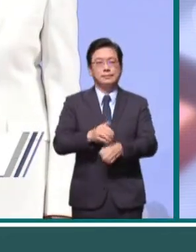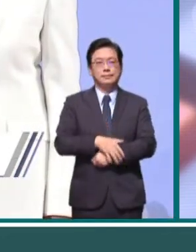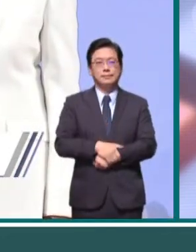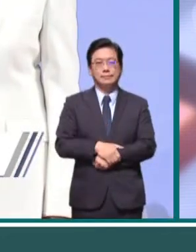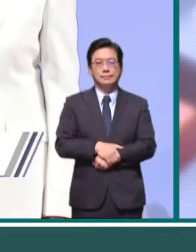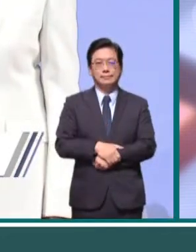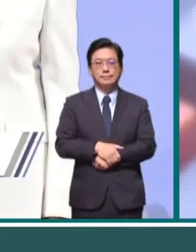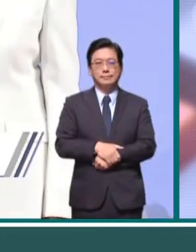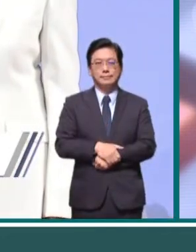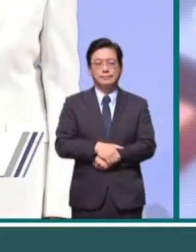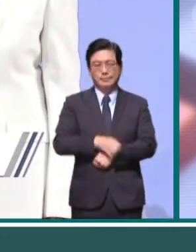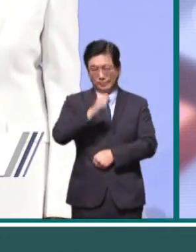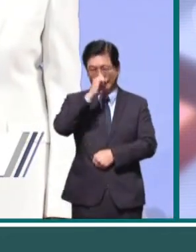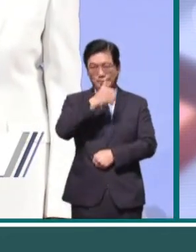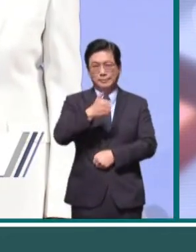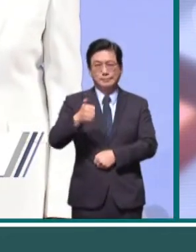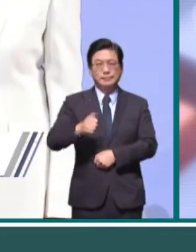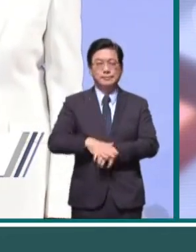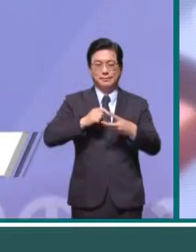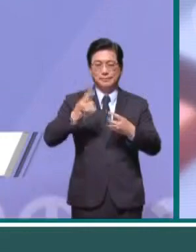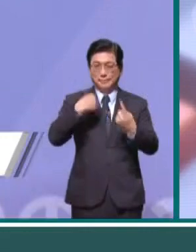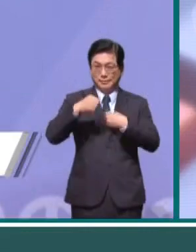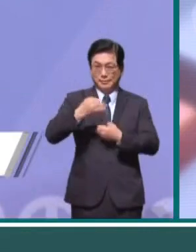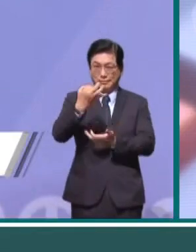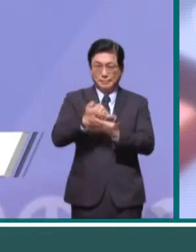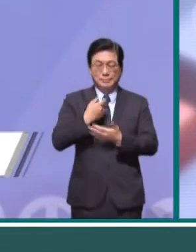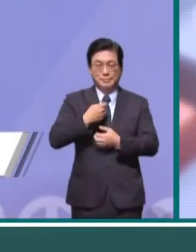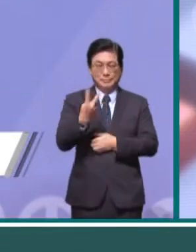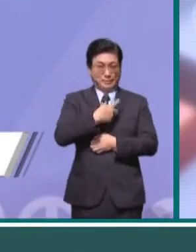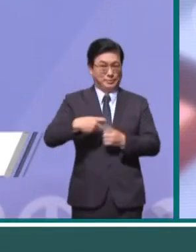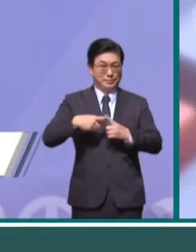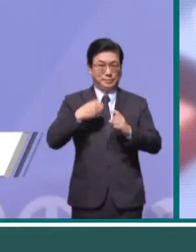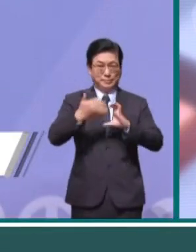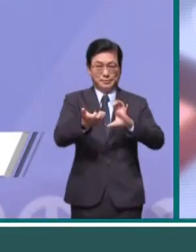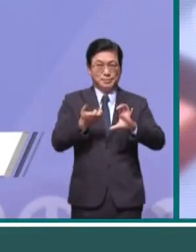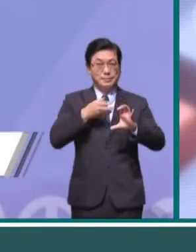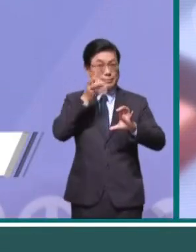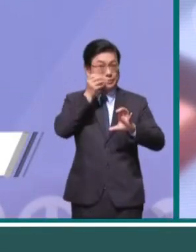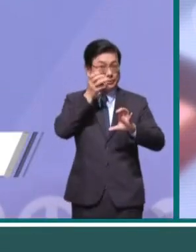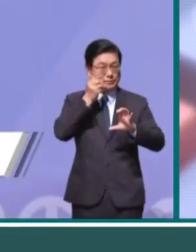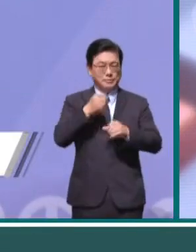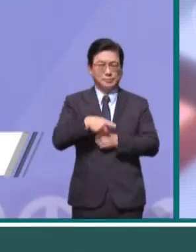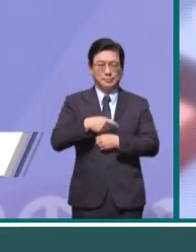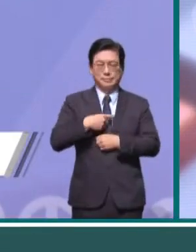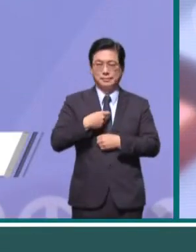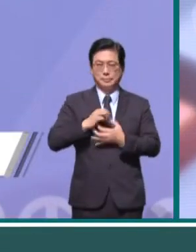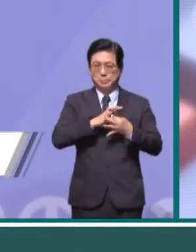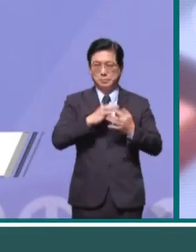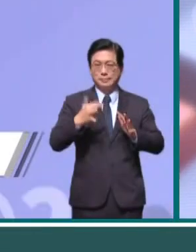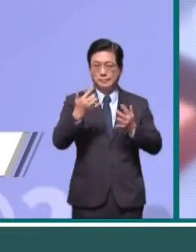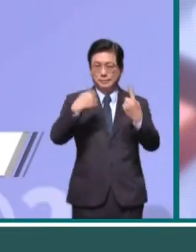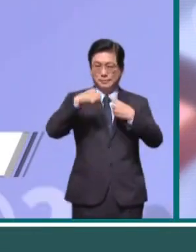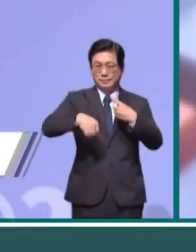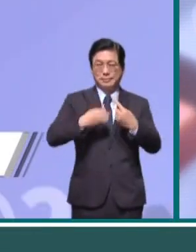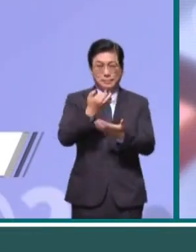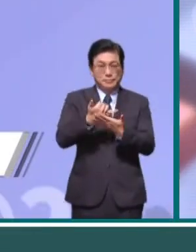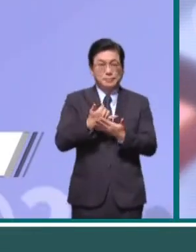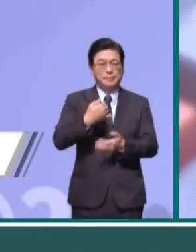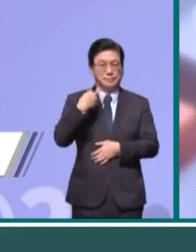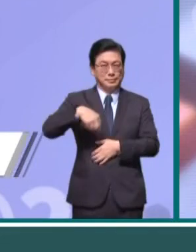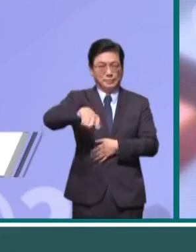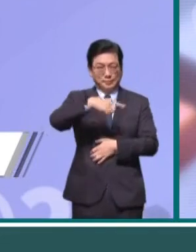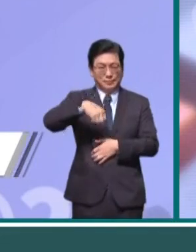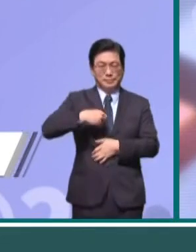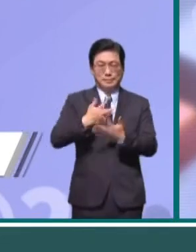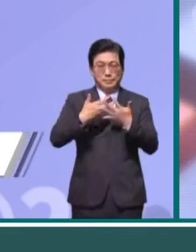没有表现出一个你是一个执政者，你的担当你的责任感都没有，你把这